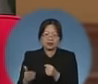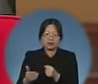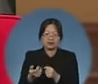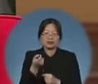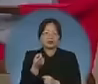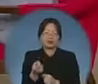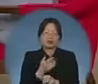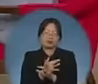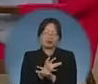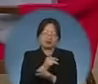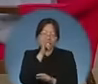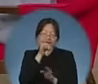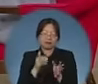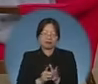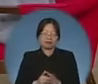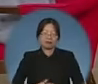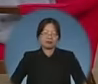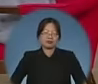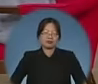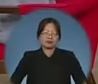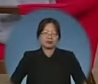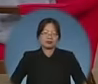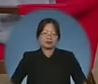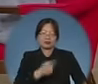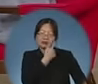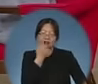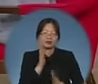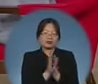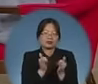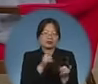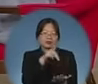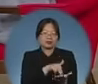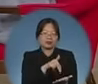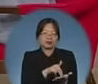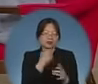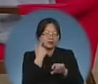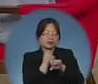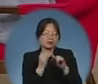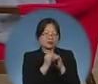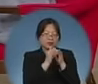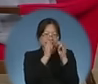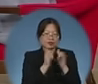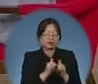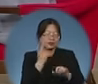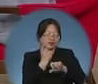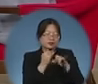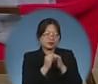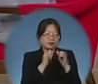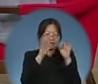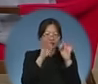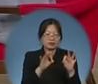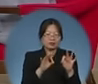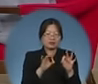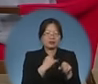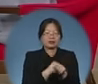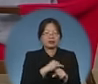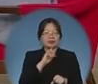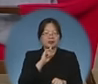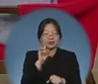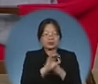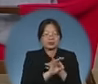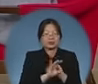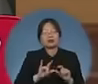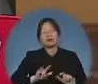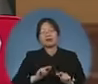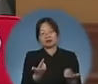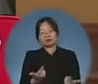약간 코믹스러운 부분은 예. 당사자들, 스칸디나비아의 학자들, 사회학자들은 하는 말이